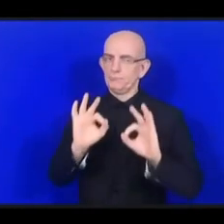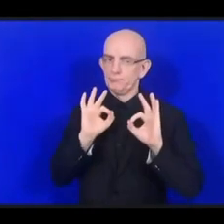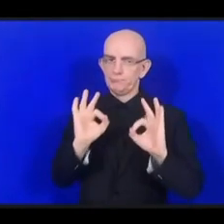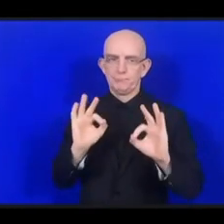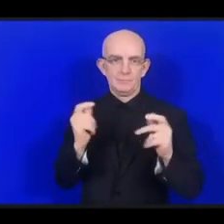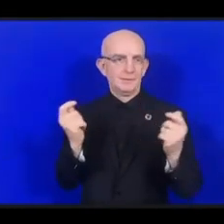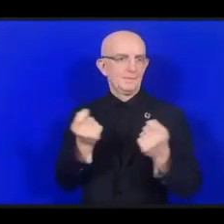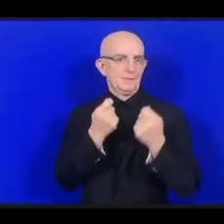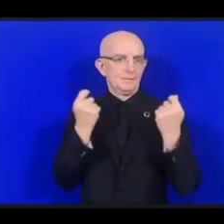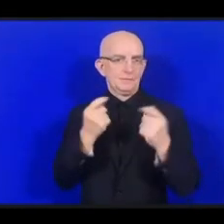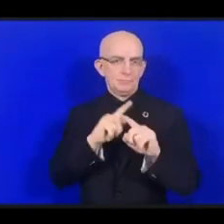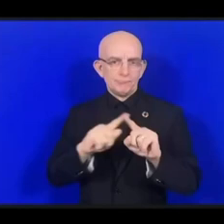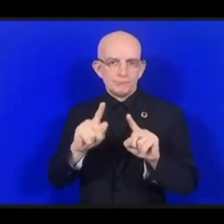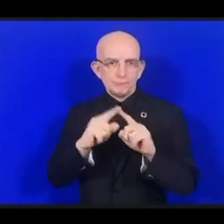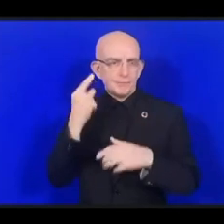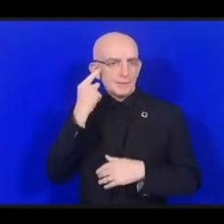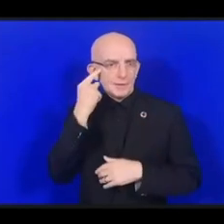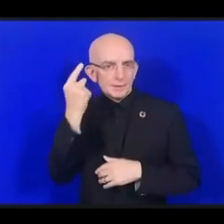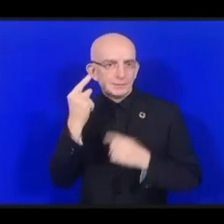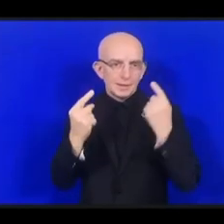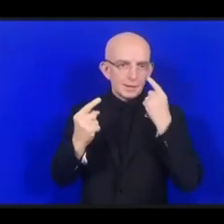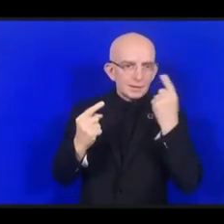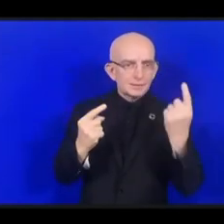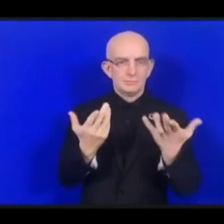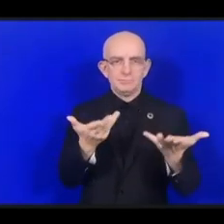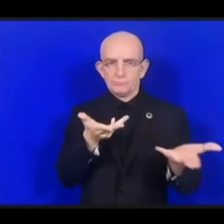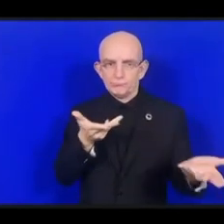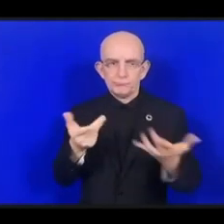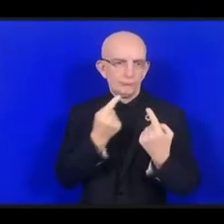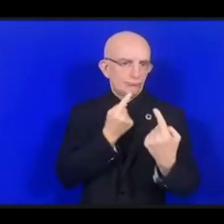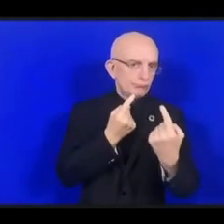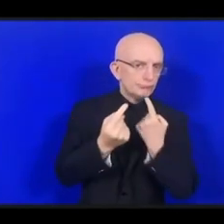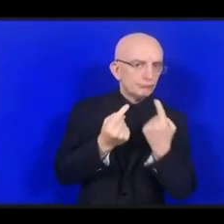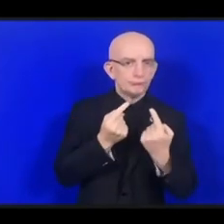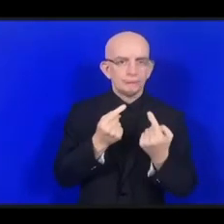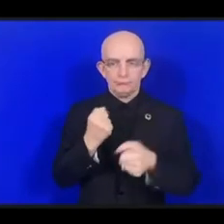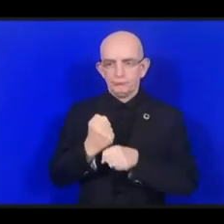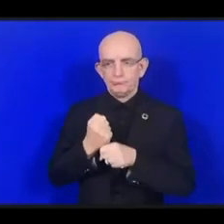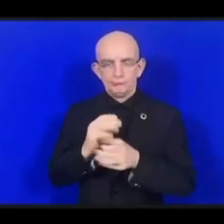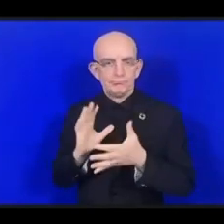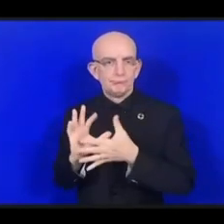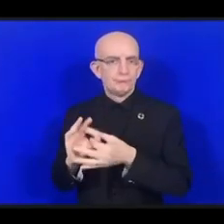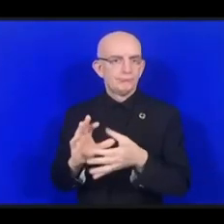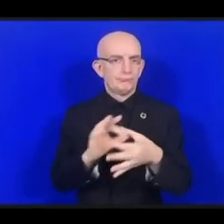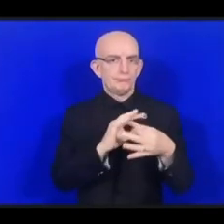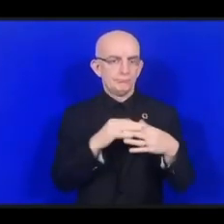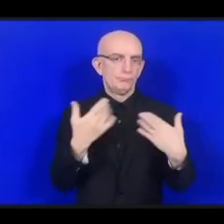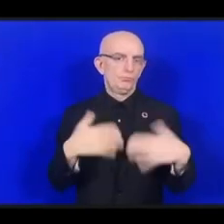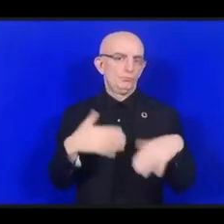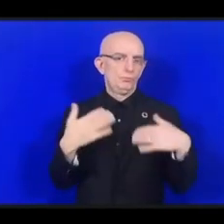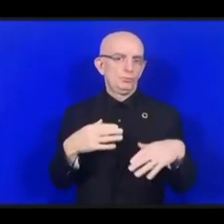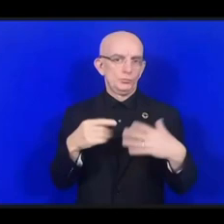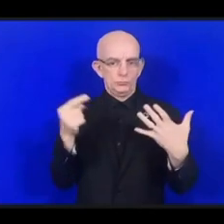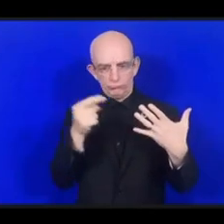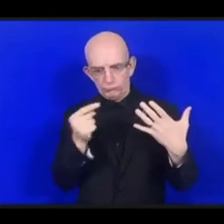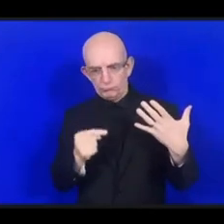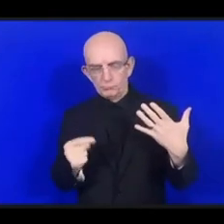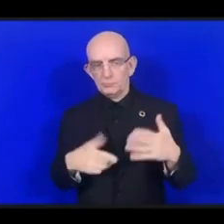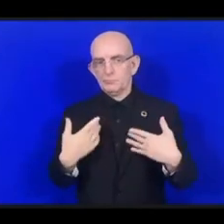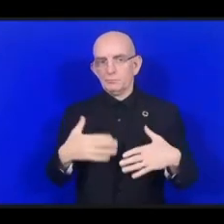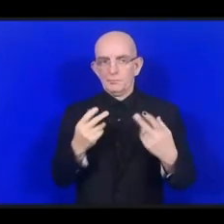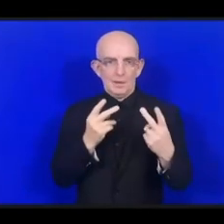de collaboration concernant les sujets importants auquel font face les